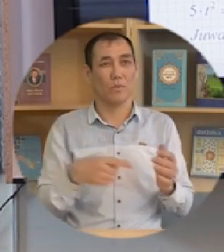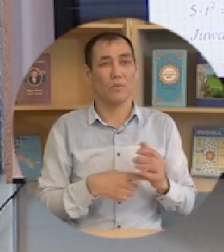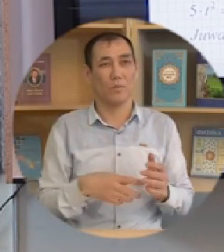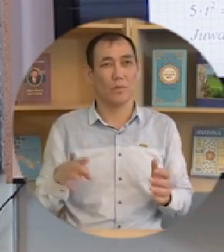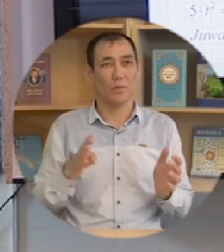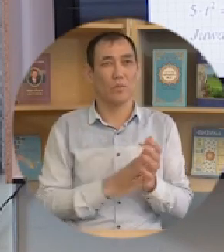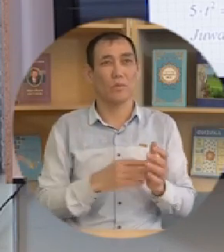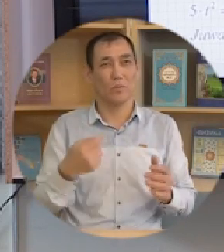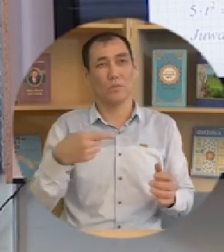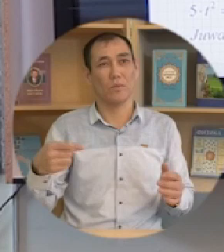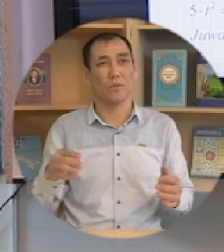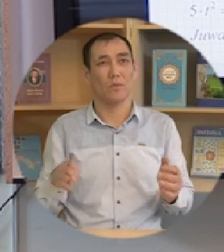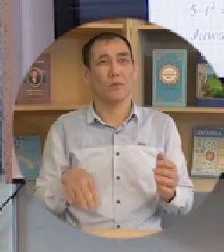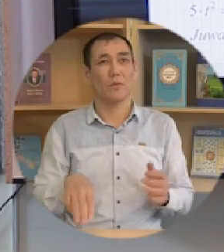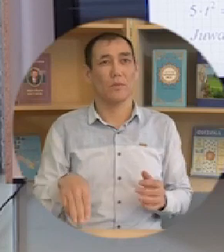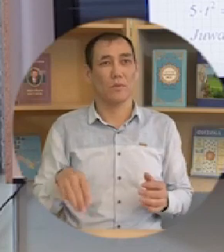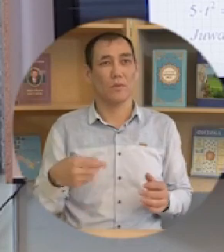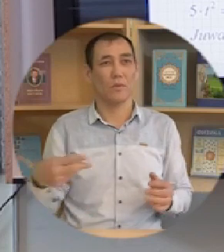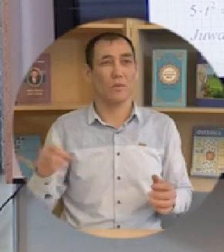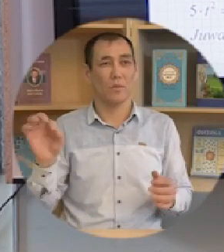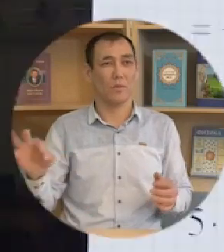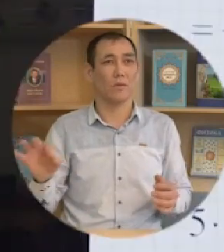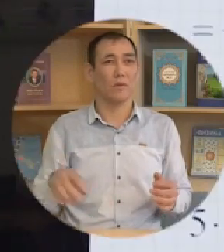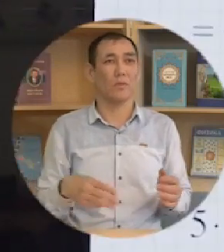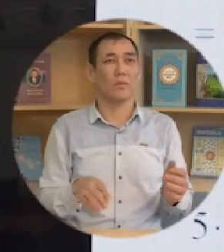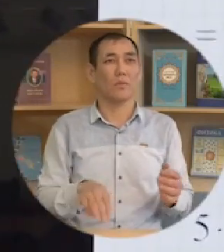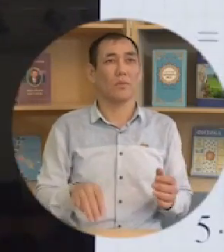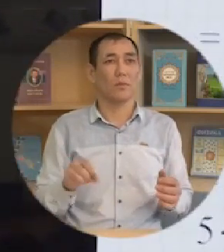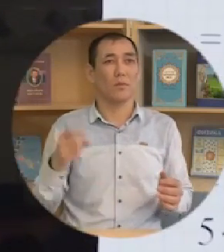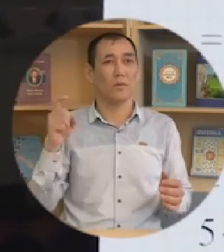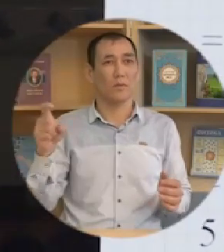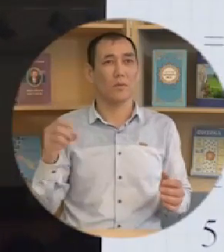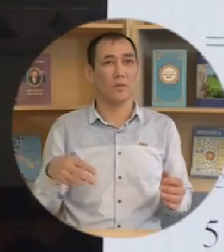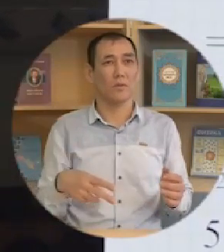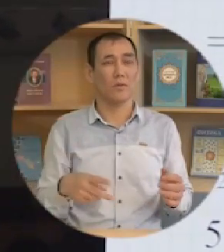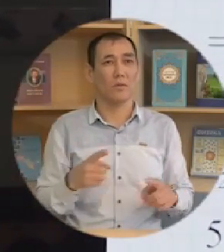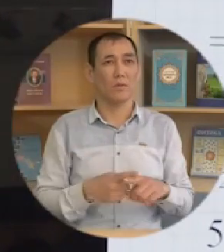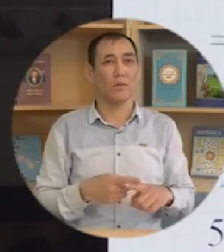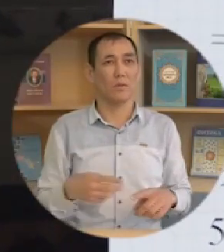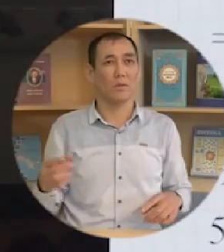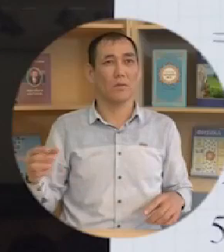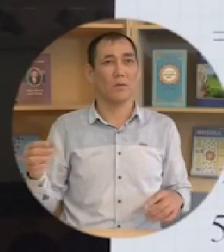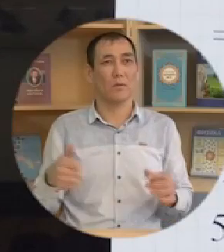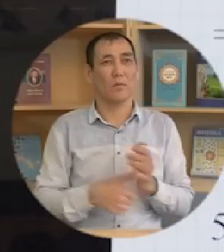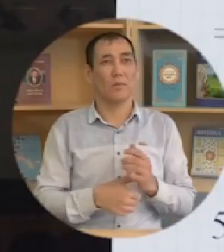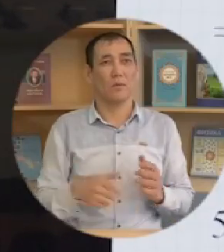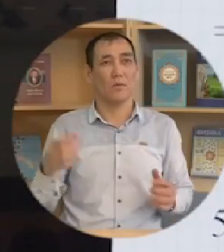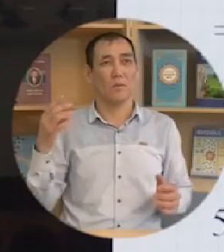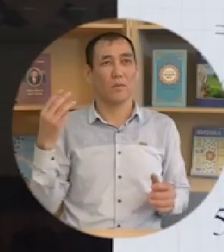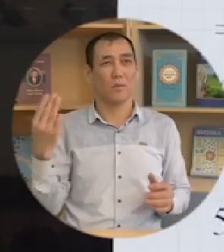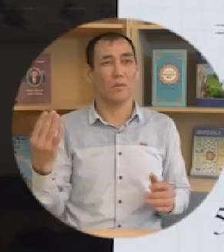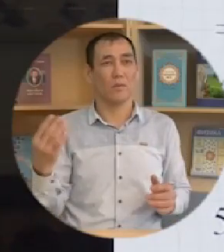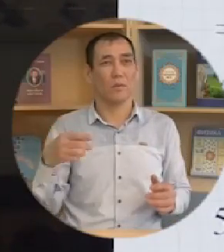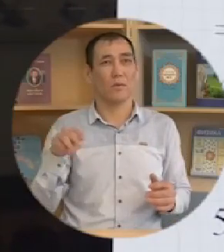минус Т тең 0. Т квадрат қосылған 64 Т минус 64